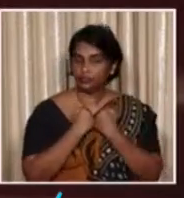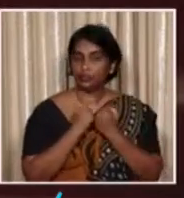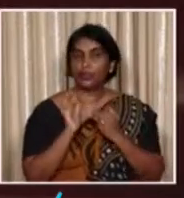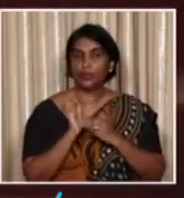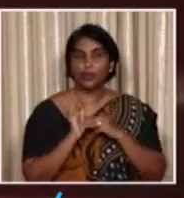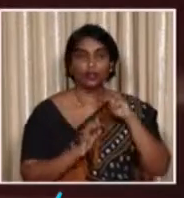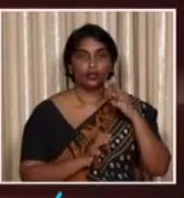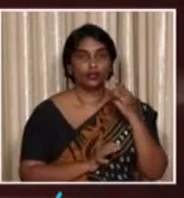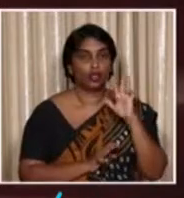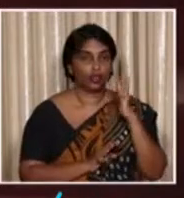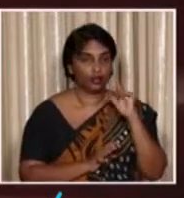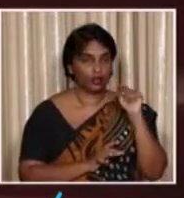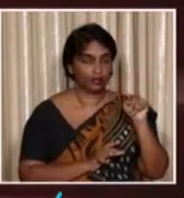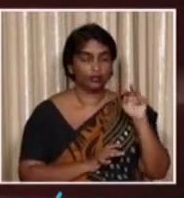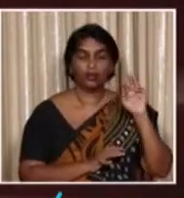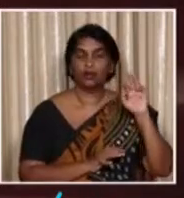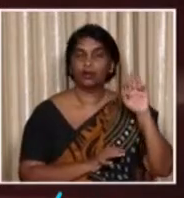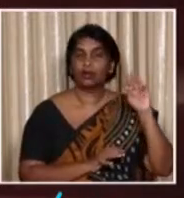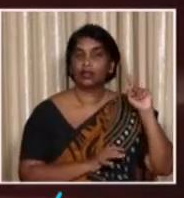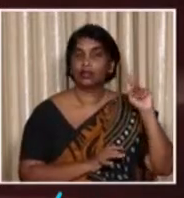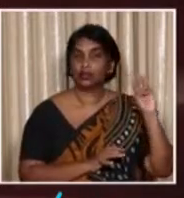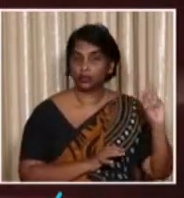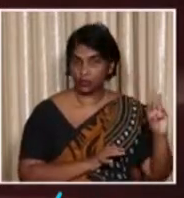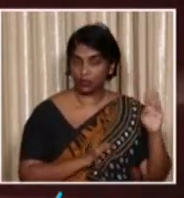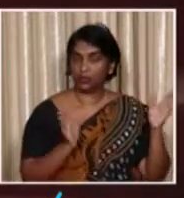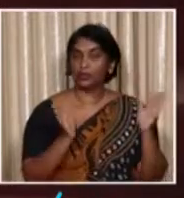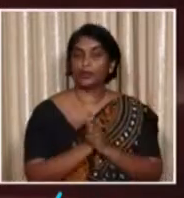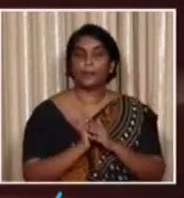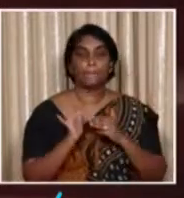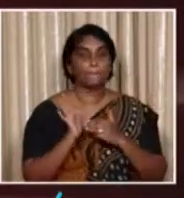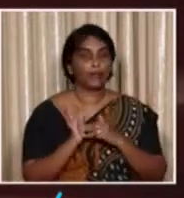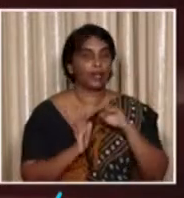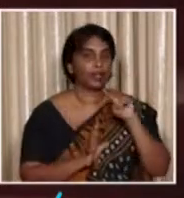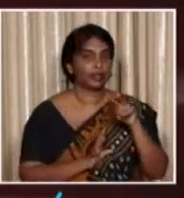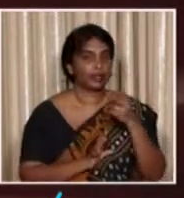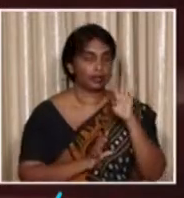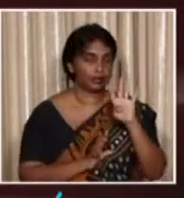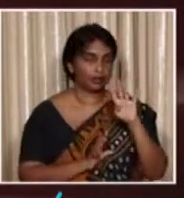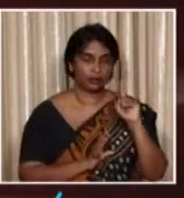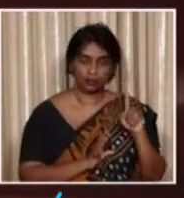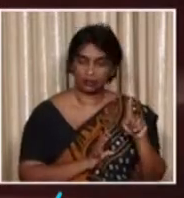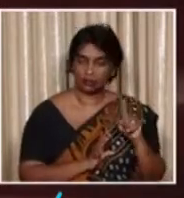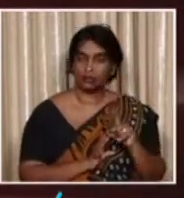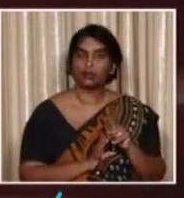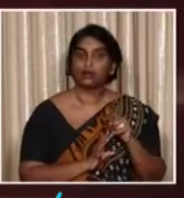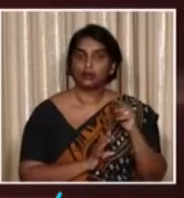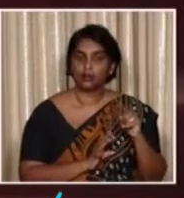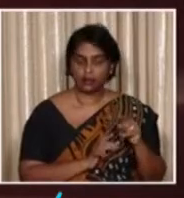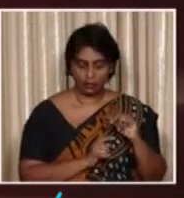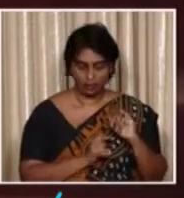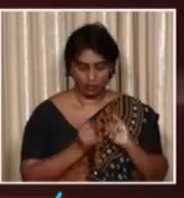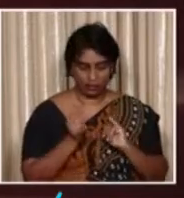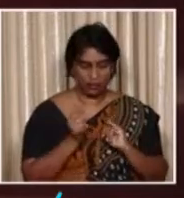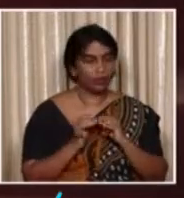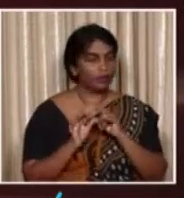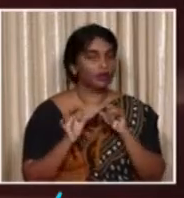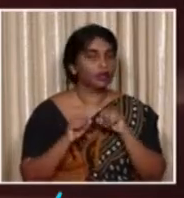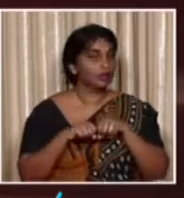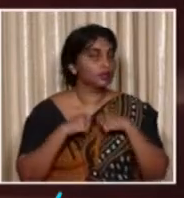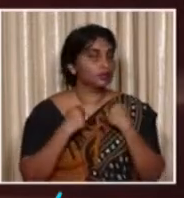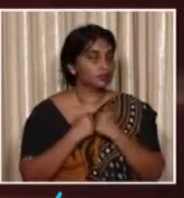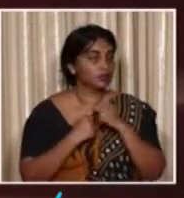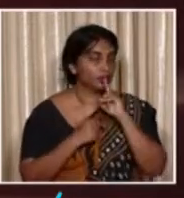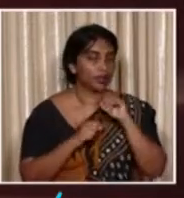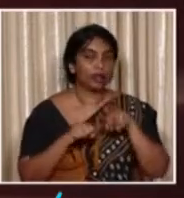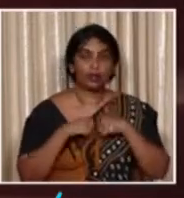මිලියන 391.3ක් එකතුව මිලියන 242ක් ස්මිත් සැල්වේජ් බීවී සමාගම යනු